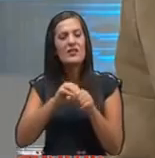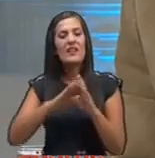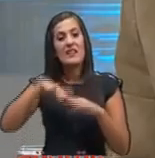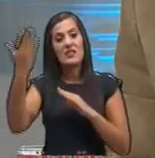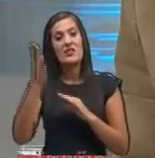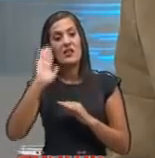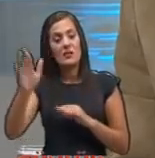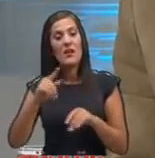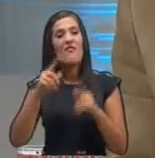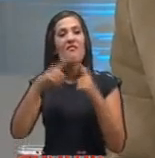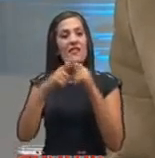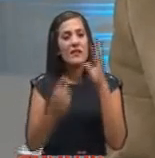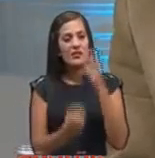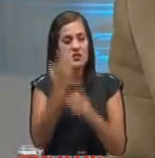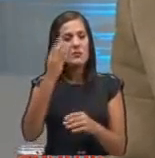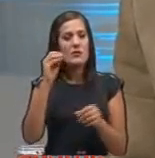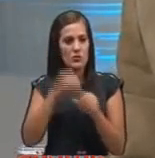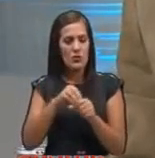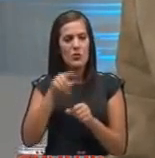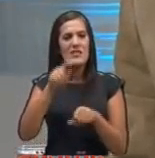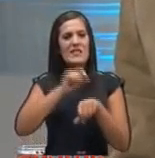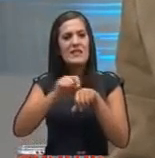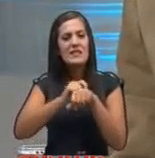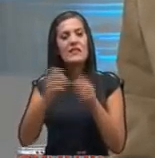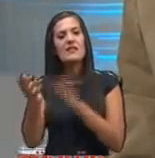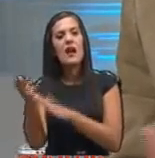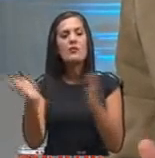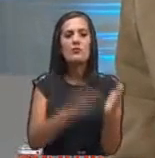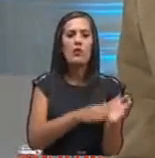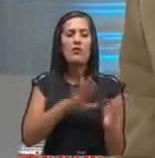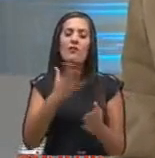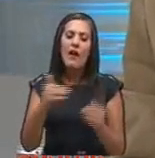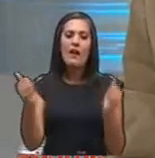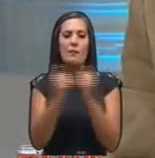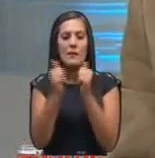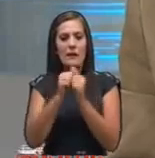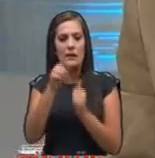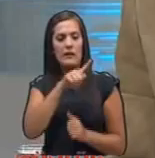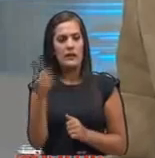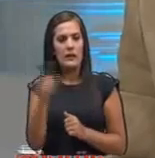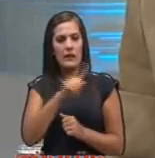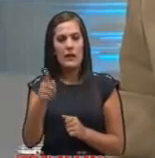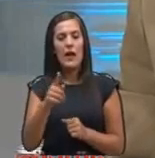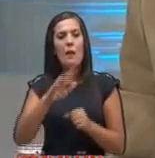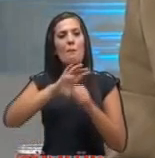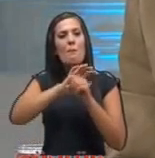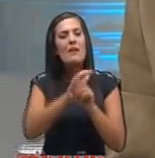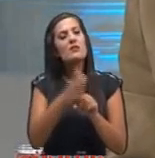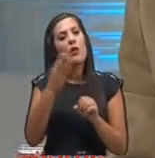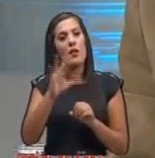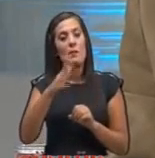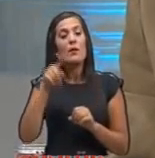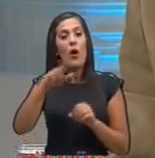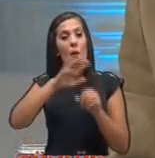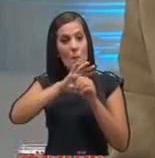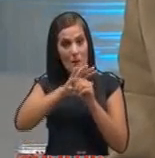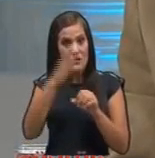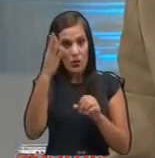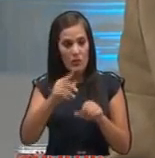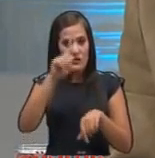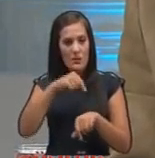dışarı çıkması ve fıtıklaşması sonucunda bu sinirlere sağda veya solda veya ikisine birden bası olabilir. Ve bu bası olduğu